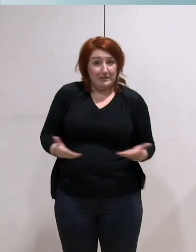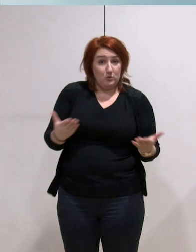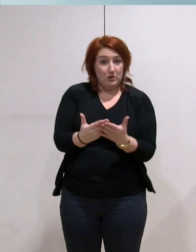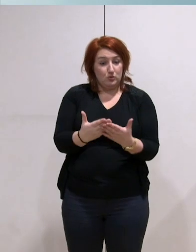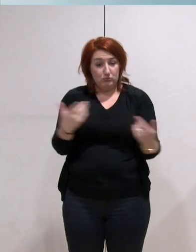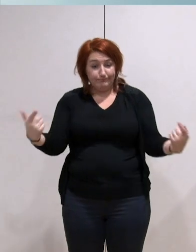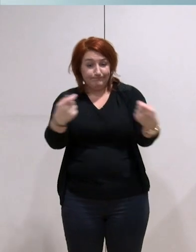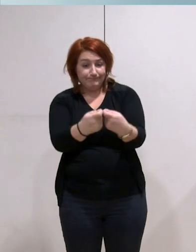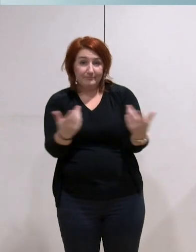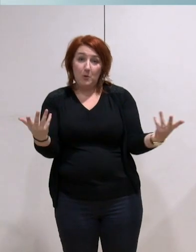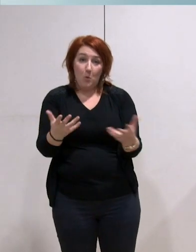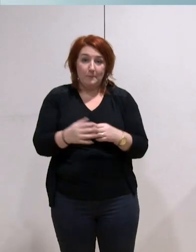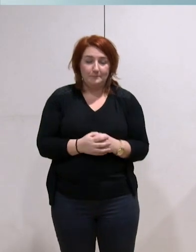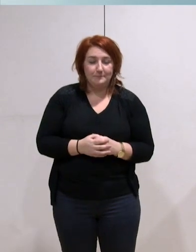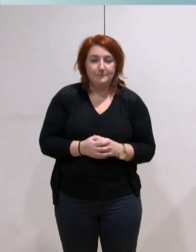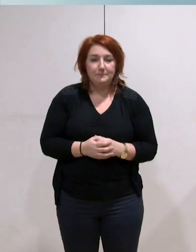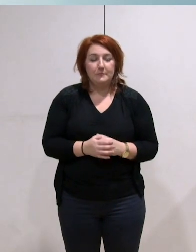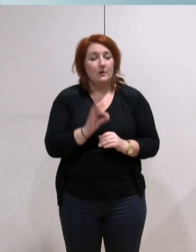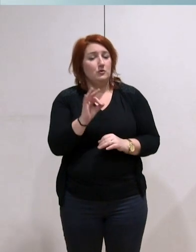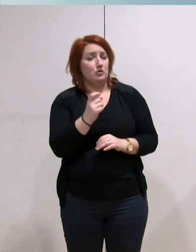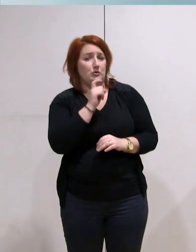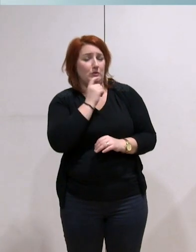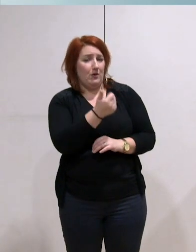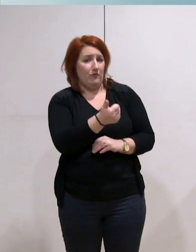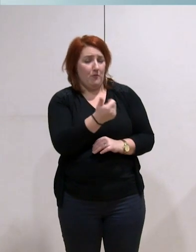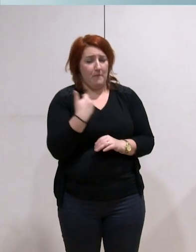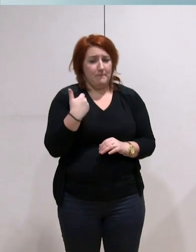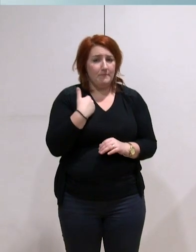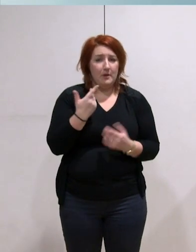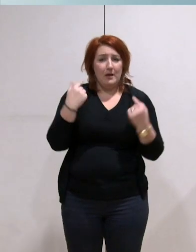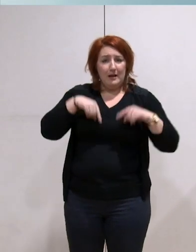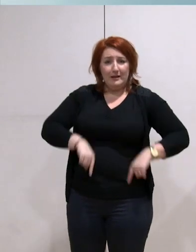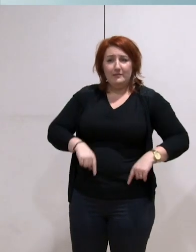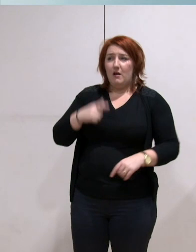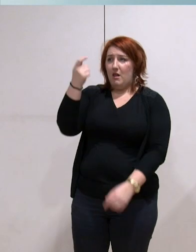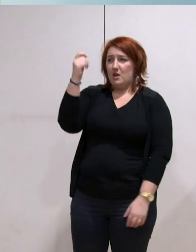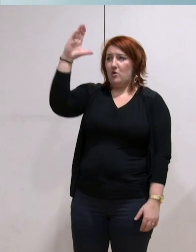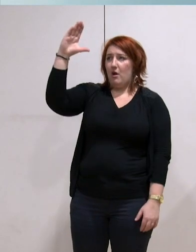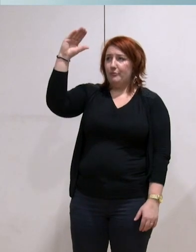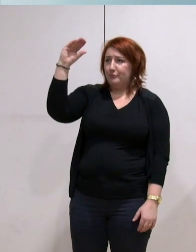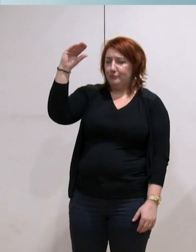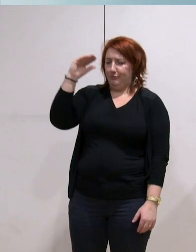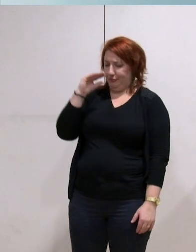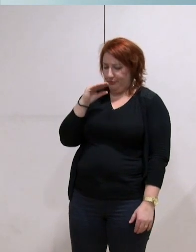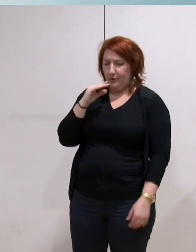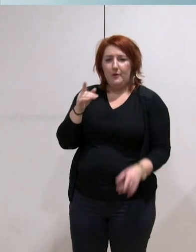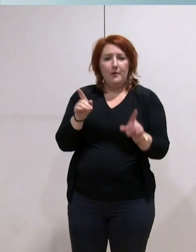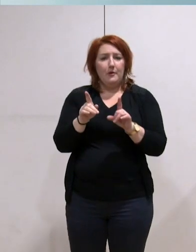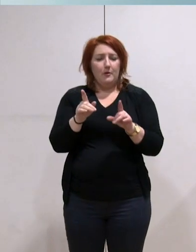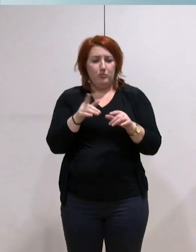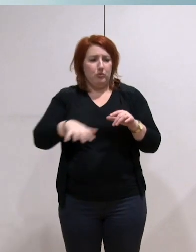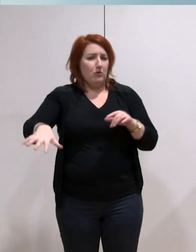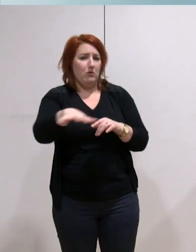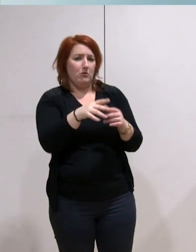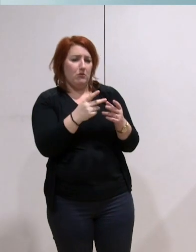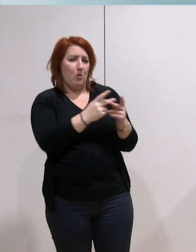s'inscrit vous venez de le rappeler les contats cont imposé par l'État la baisse dure et violente des dotations au collectivité